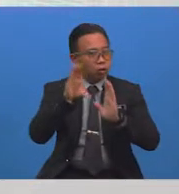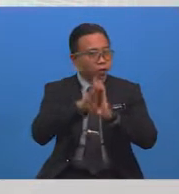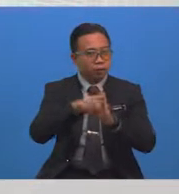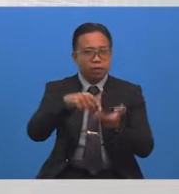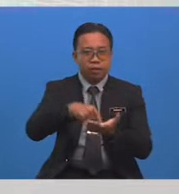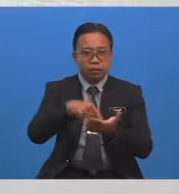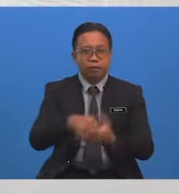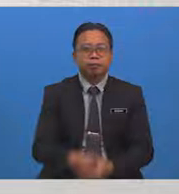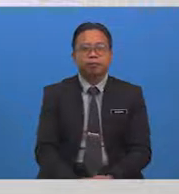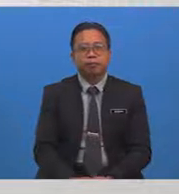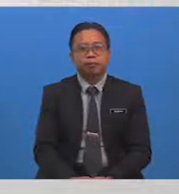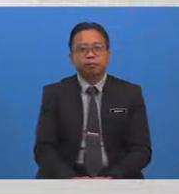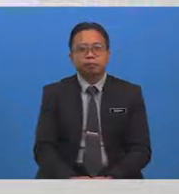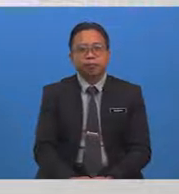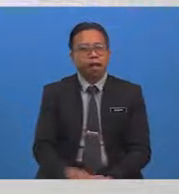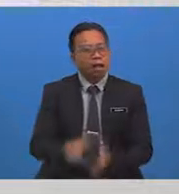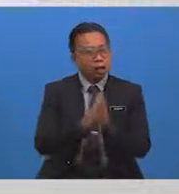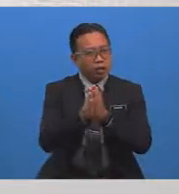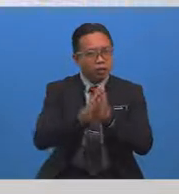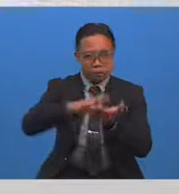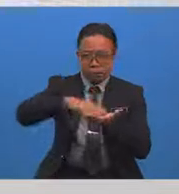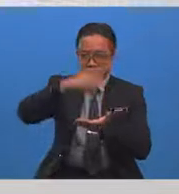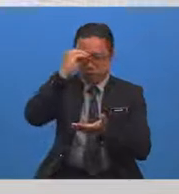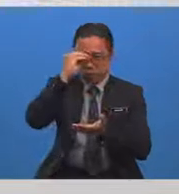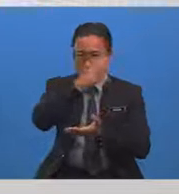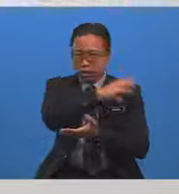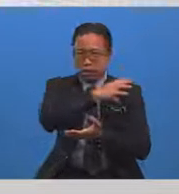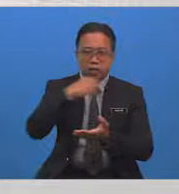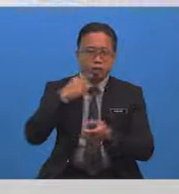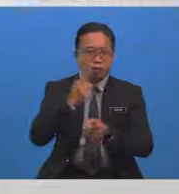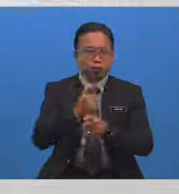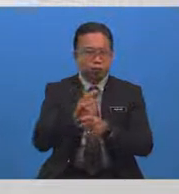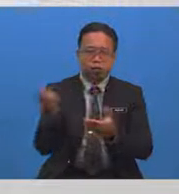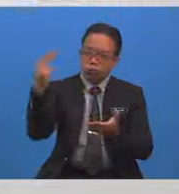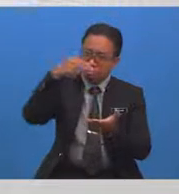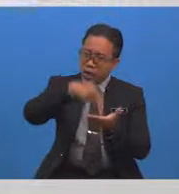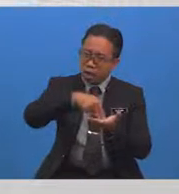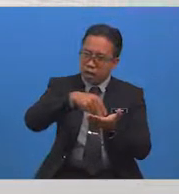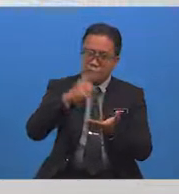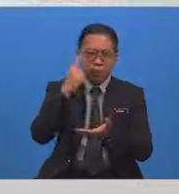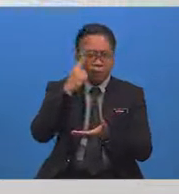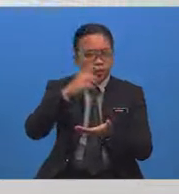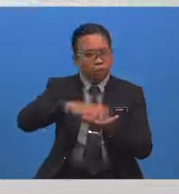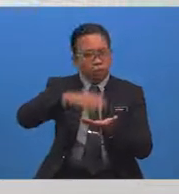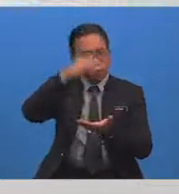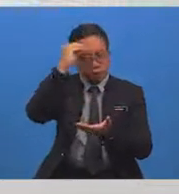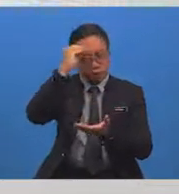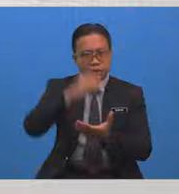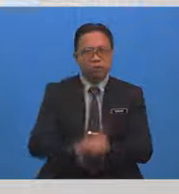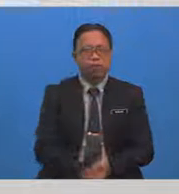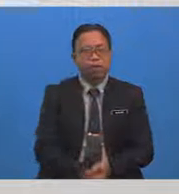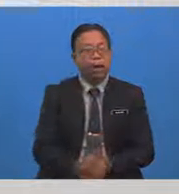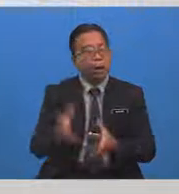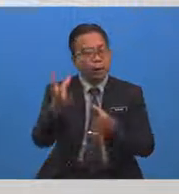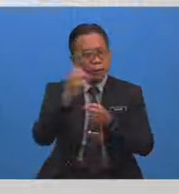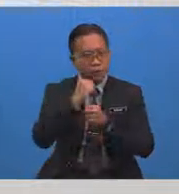rawina rajin belajar dan bersungguh-sungguh mengulang kaji semua mata pelajaran Dia mendapat